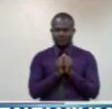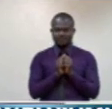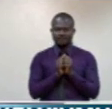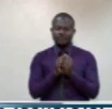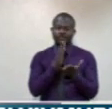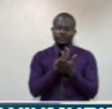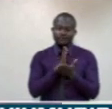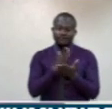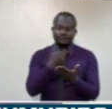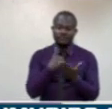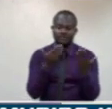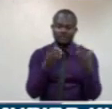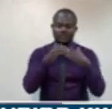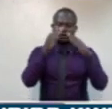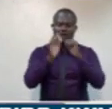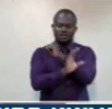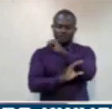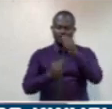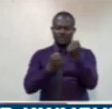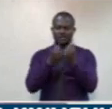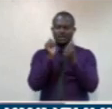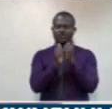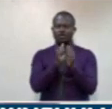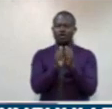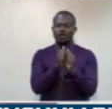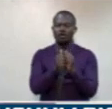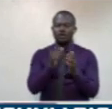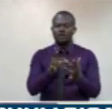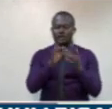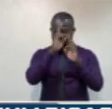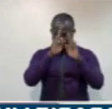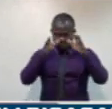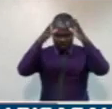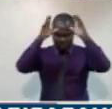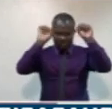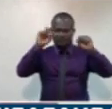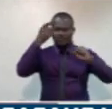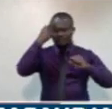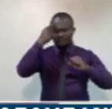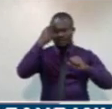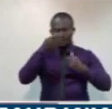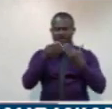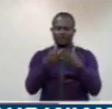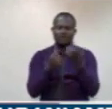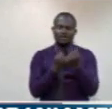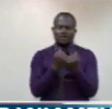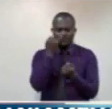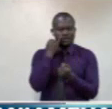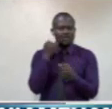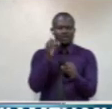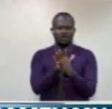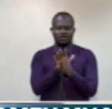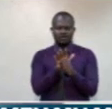buriya kugira ubuyobozi bw'igihugu bushyigira siporo by'umwihariko njya kuba perezida wa Repubulika yaduhaye inkunga ikomeye cyane